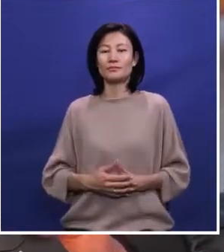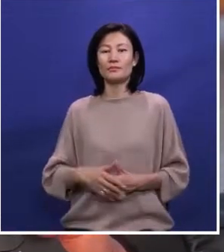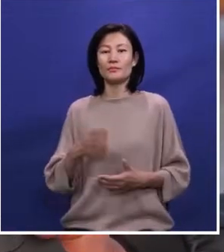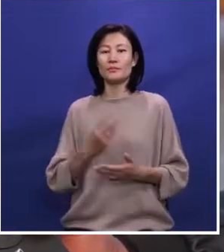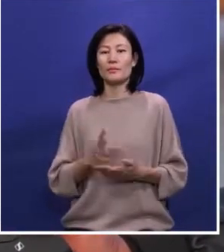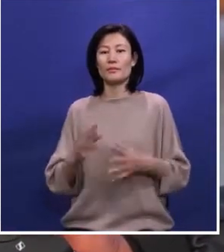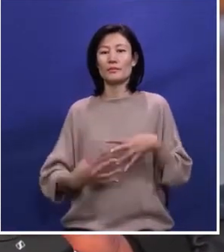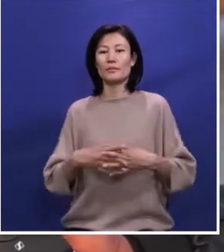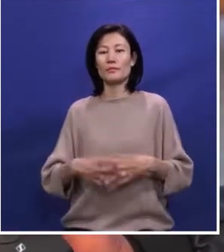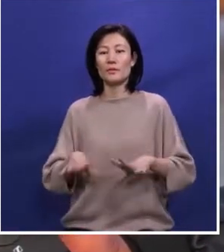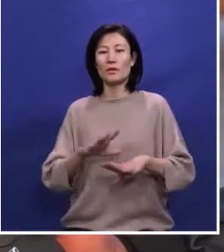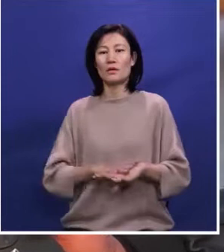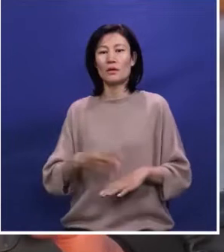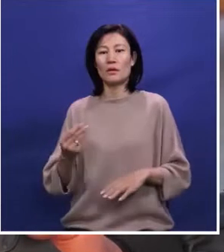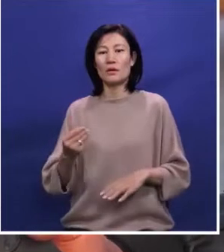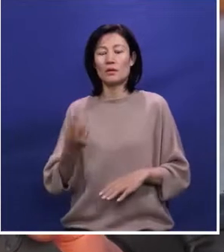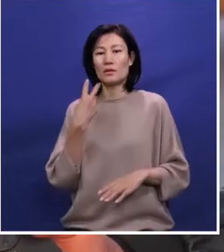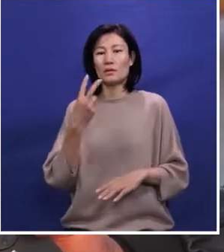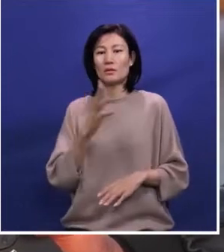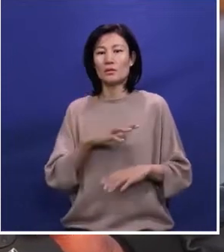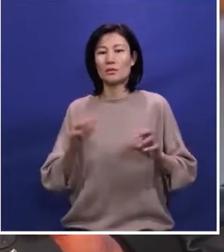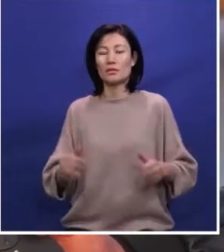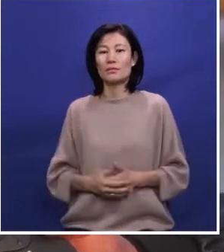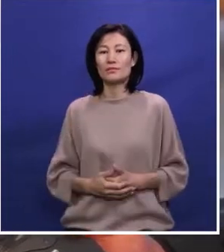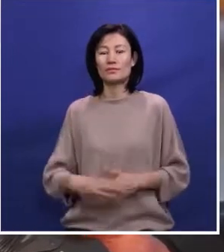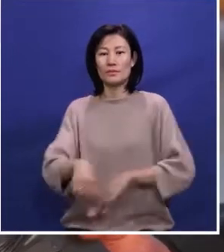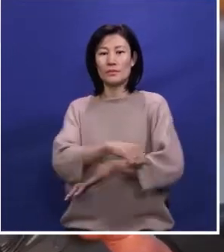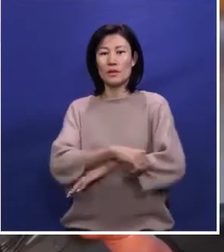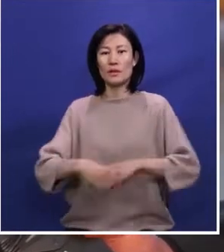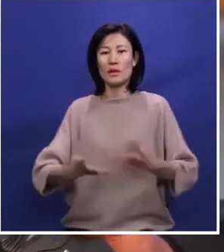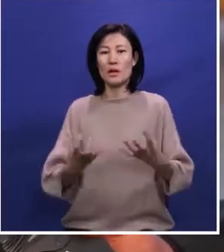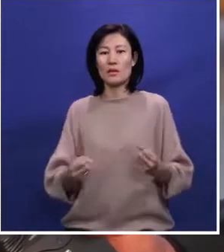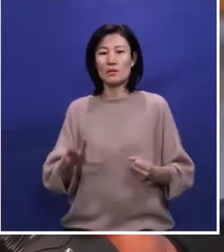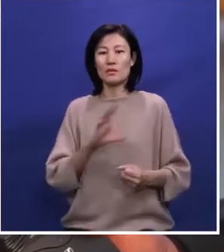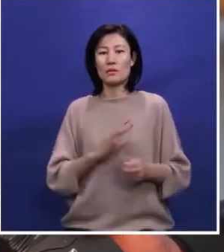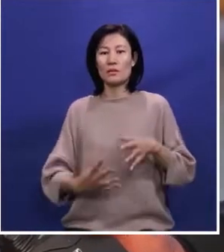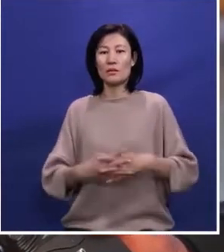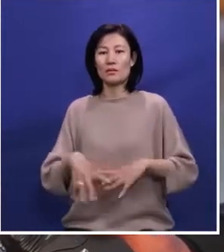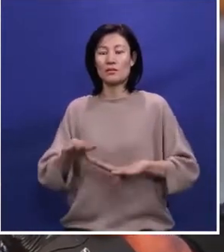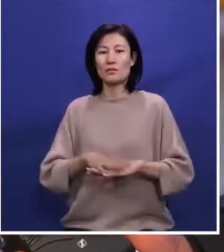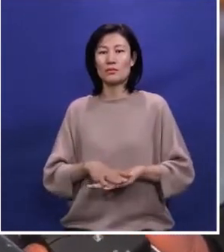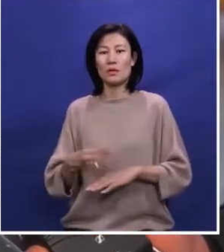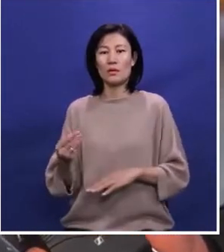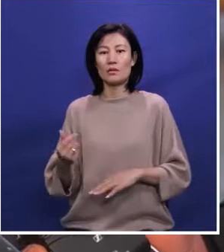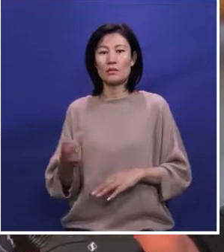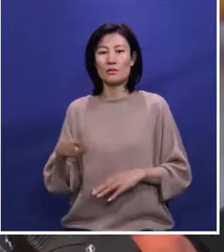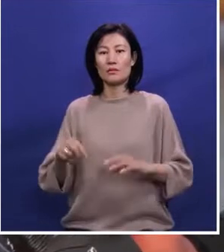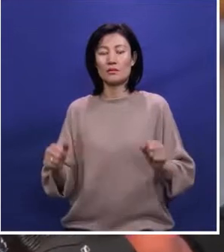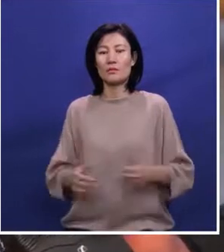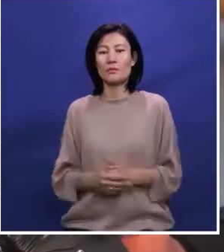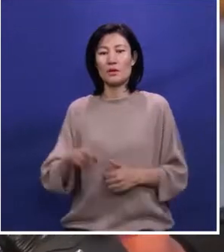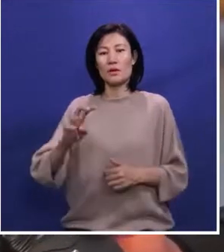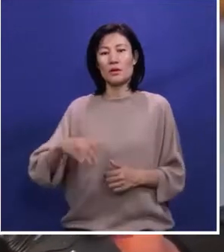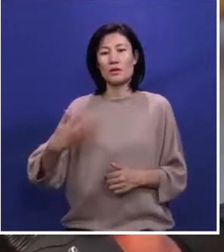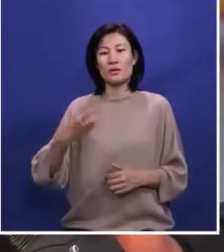мына аудандық бюджеттен қаржыландырып жатқан проектілерді алсақ болады. Аудандық бюджеттің қаржыландырып жатқанына